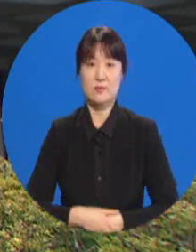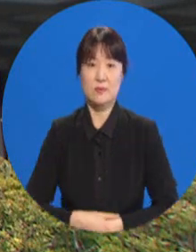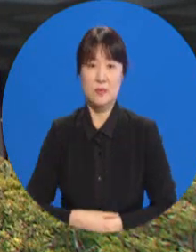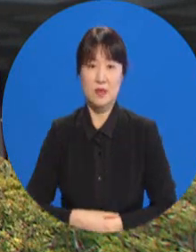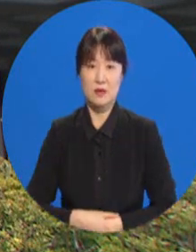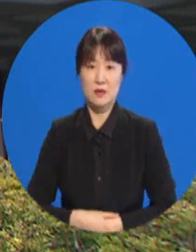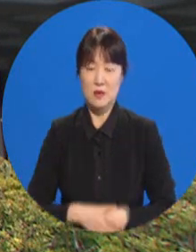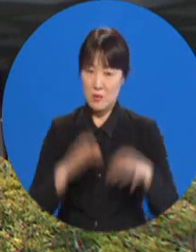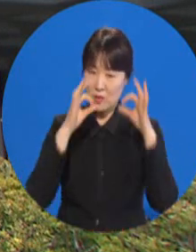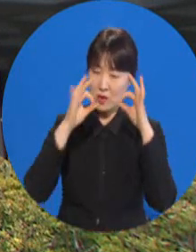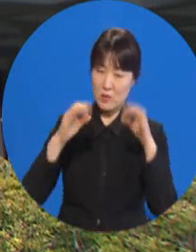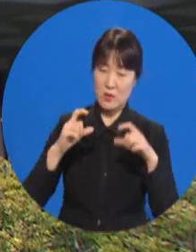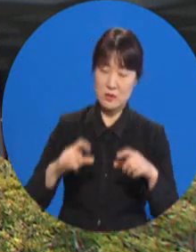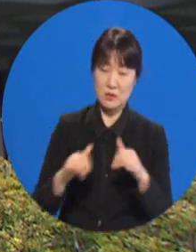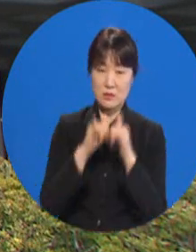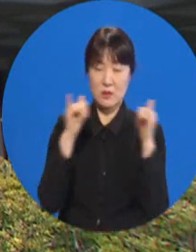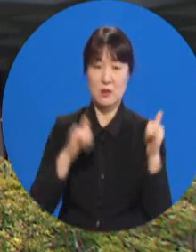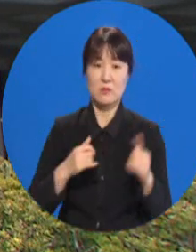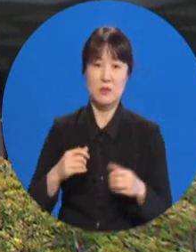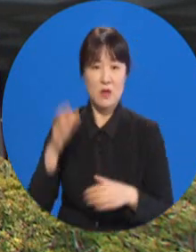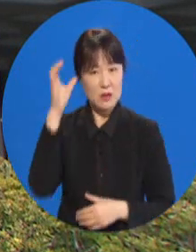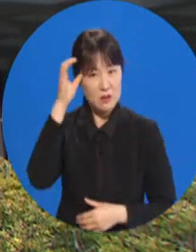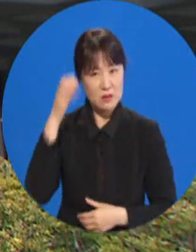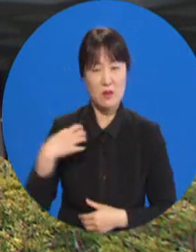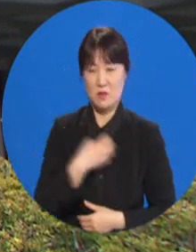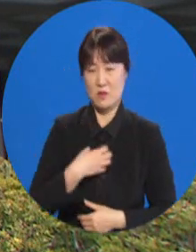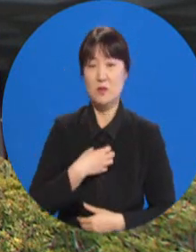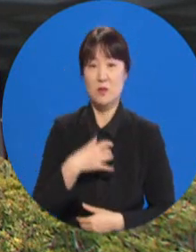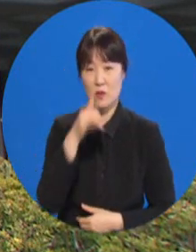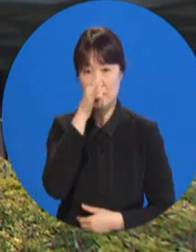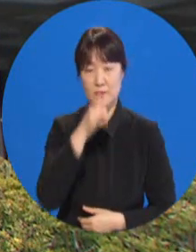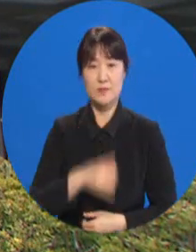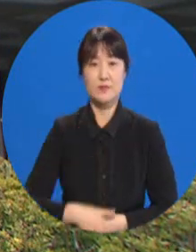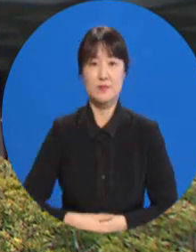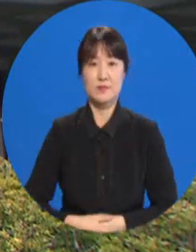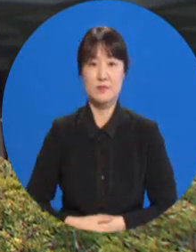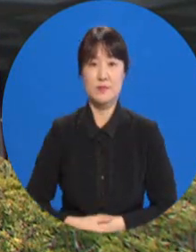이를 바라보는 지역민들의 기대와 우려가 교차하고 있습니다. MBC 뉴스 김정수입니다.